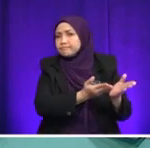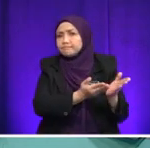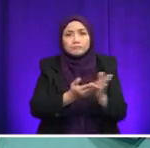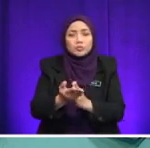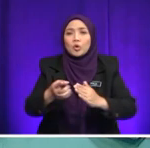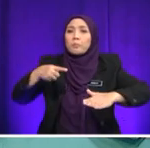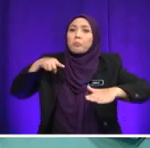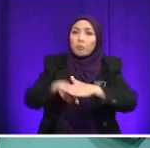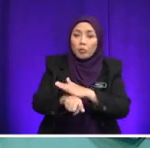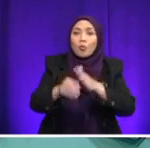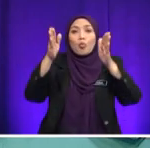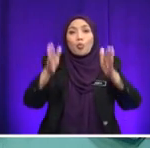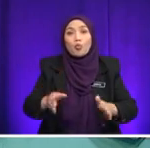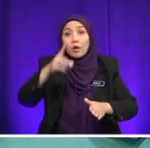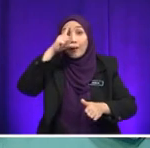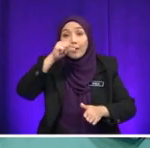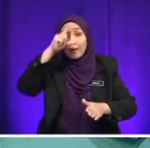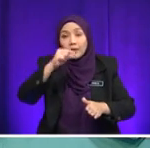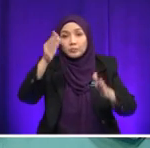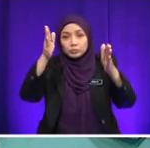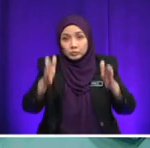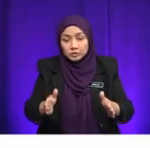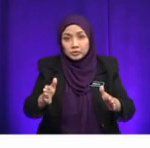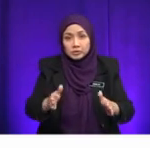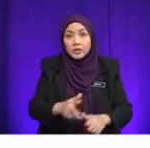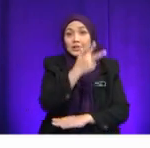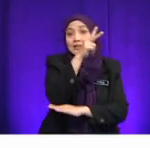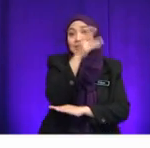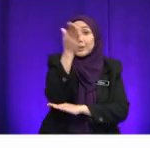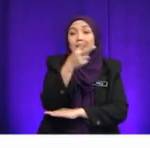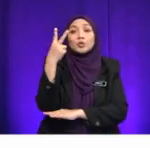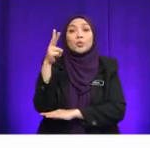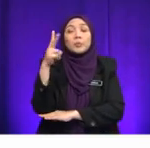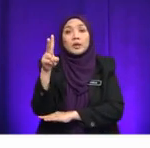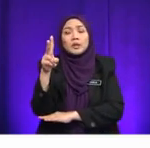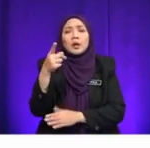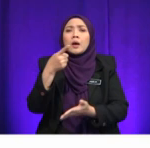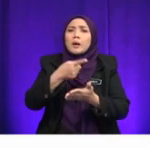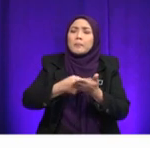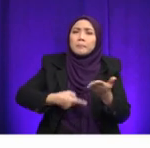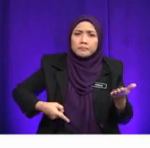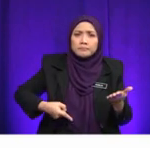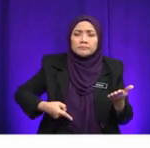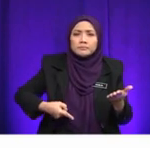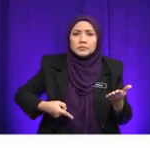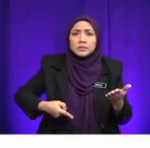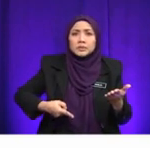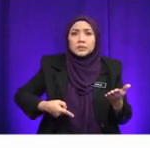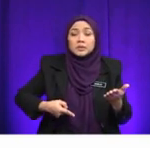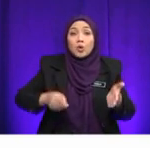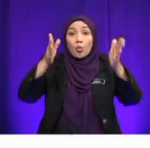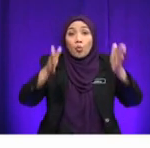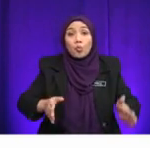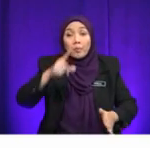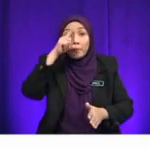Steward Oke masyarakat telah dijalankan pada Desember dan kalau kita lihat apabila itu telah